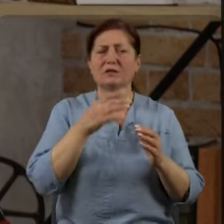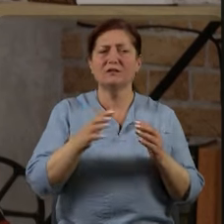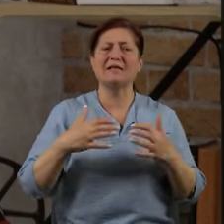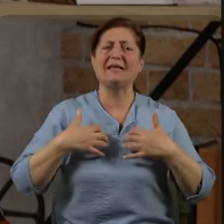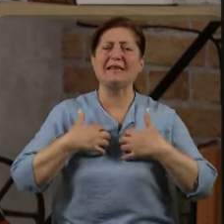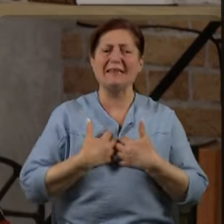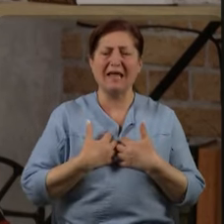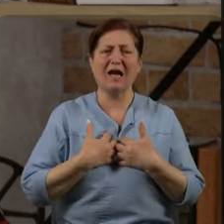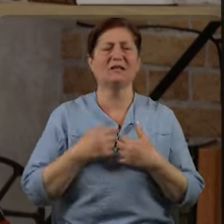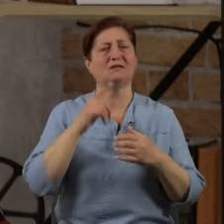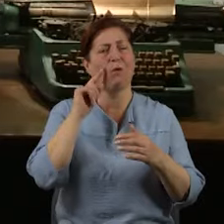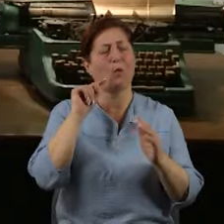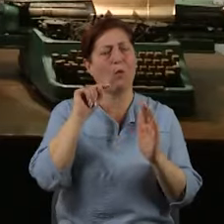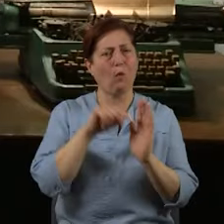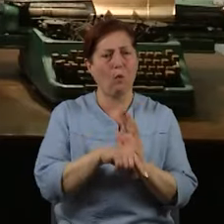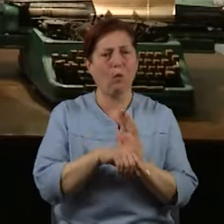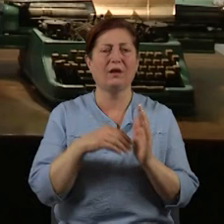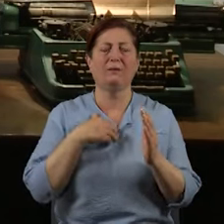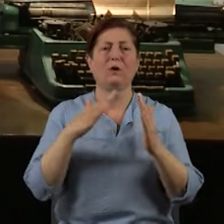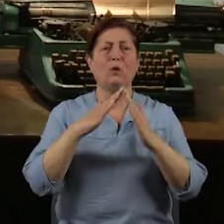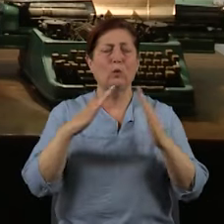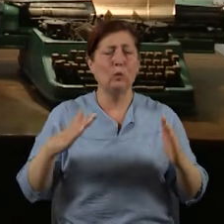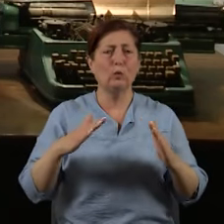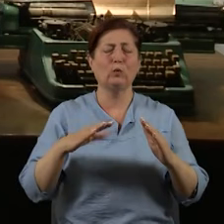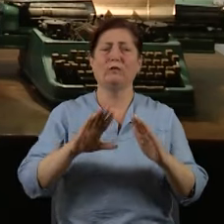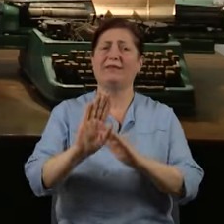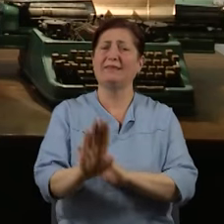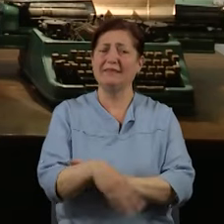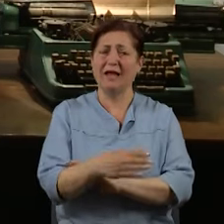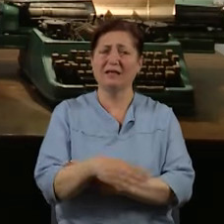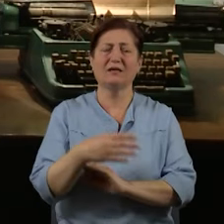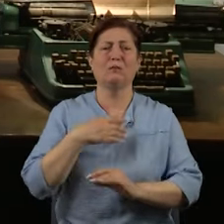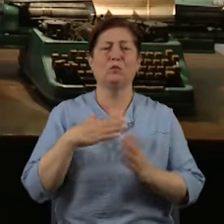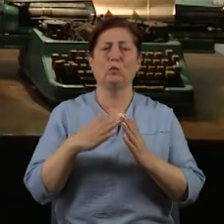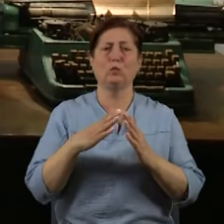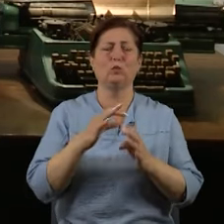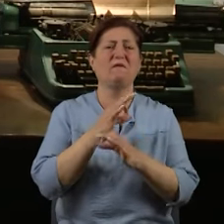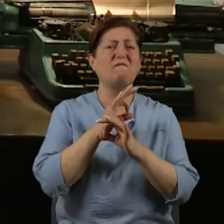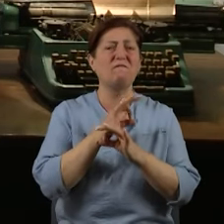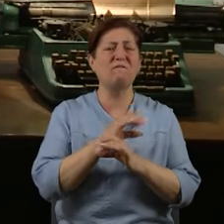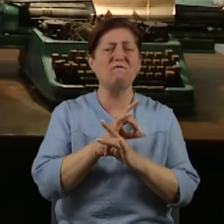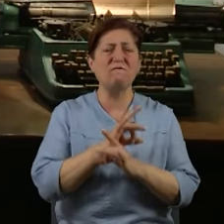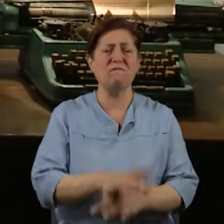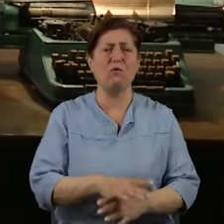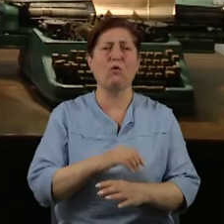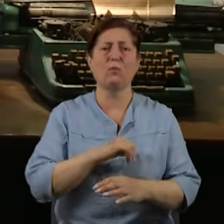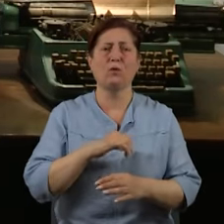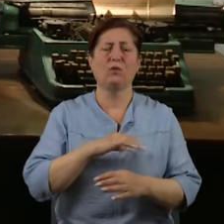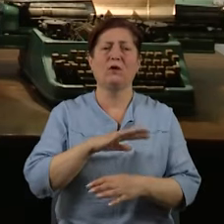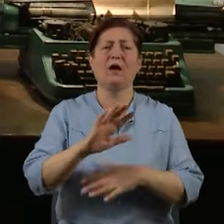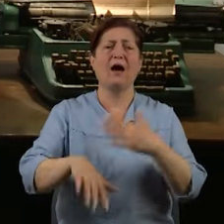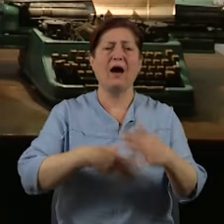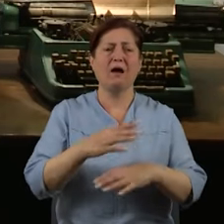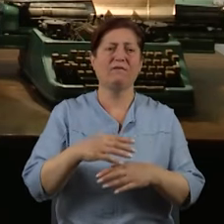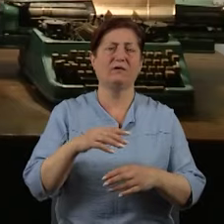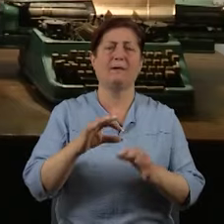եւ այնպես խոր է, մեր տունը համրու դատարկ է, մեր տունը որբ ու ավեր է, բարակ զանգակի զարկը լալիս է